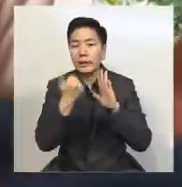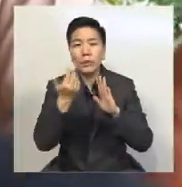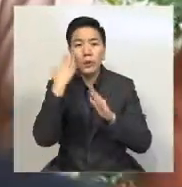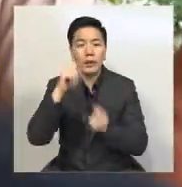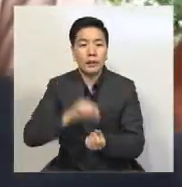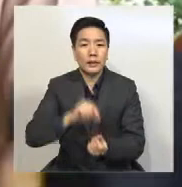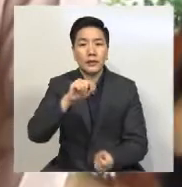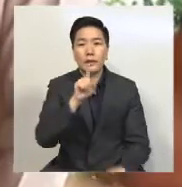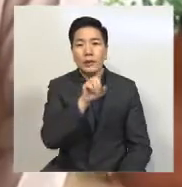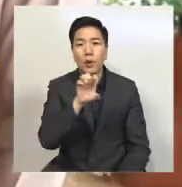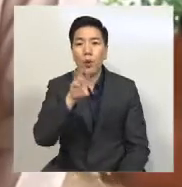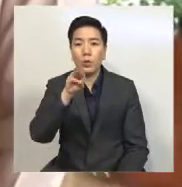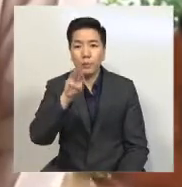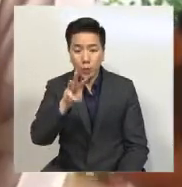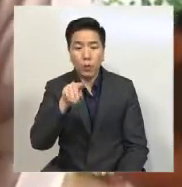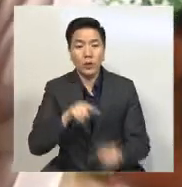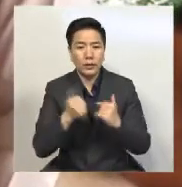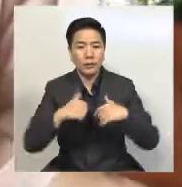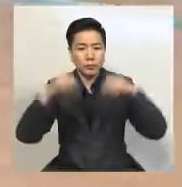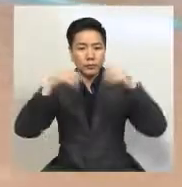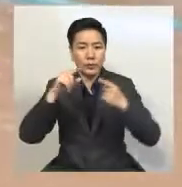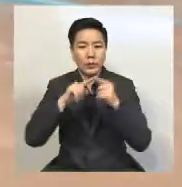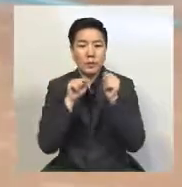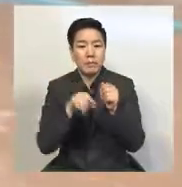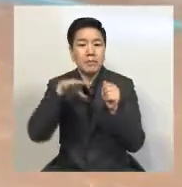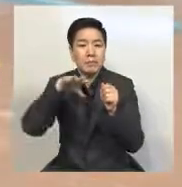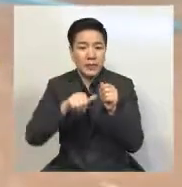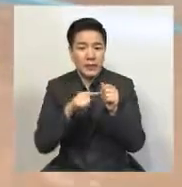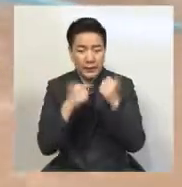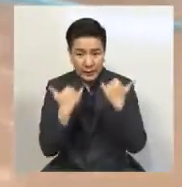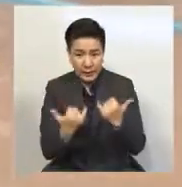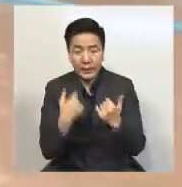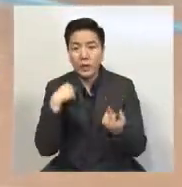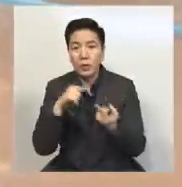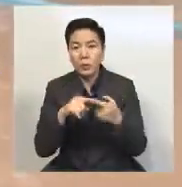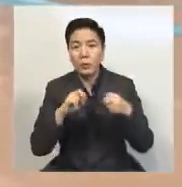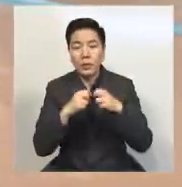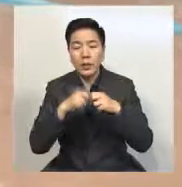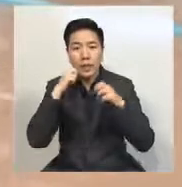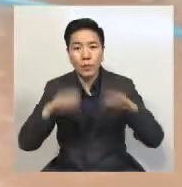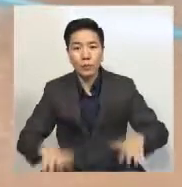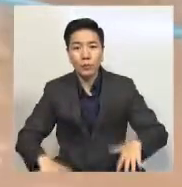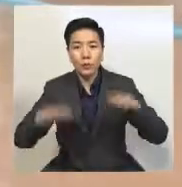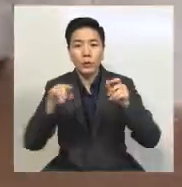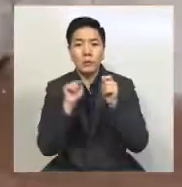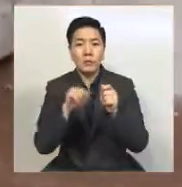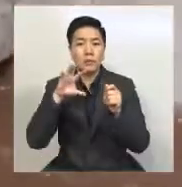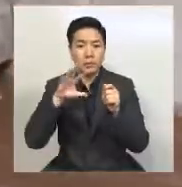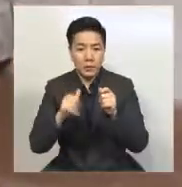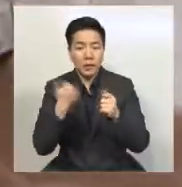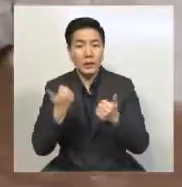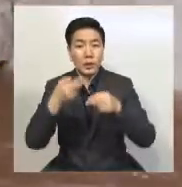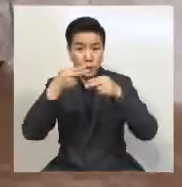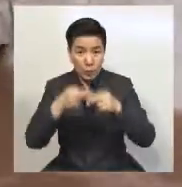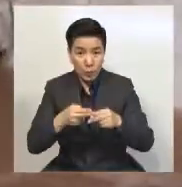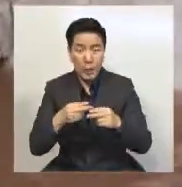ดได้ที่166มิลลิเมตรโดยตกหนักในเขตอำเภอเมืองขอนแก่นจึงทำให้มีน้ำท่วมขังในเขตอำเภอเมืองโดยเฉพา